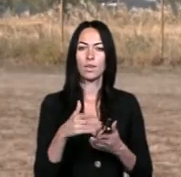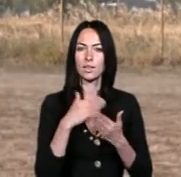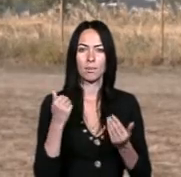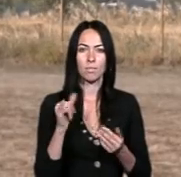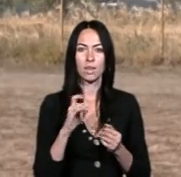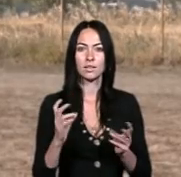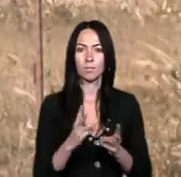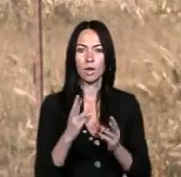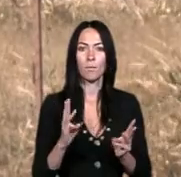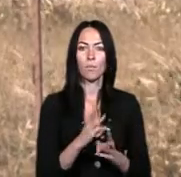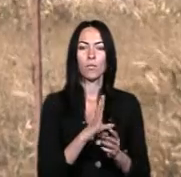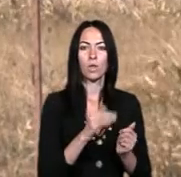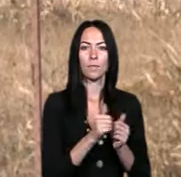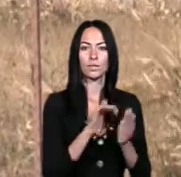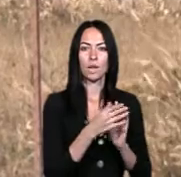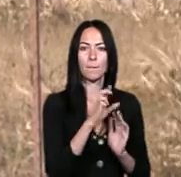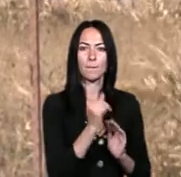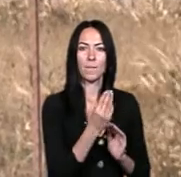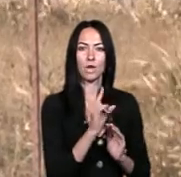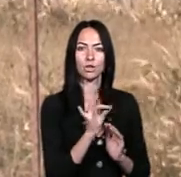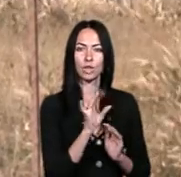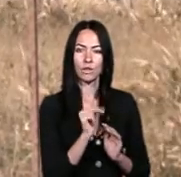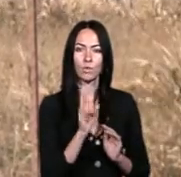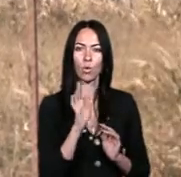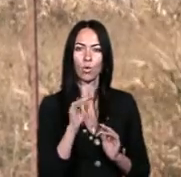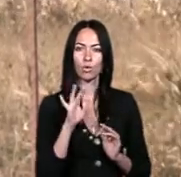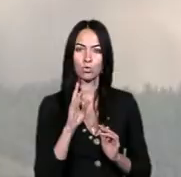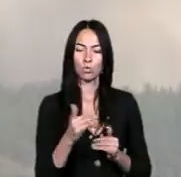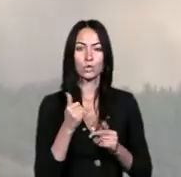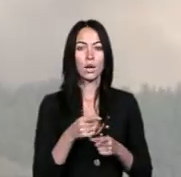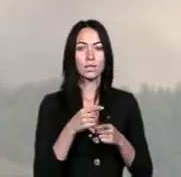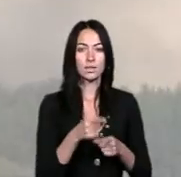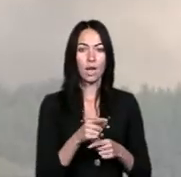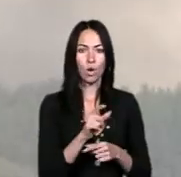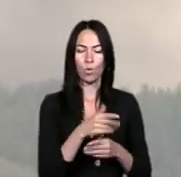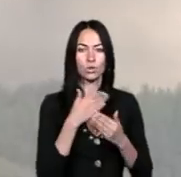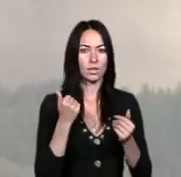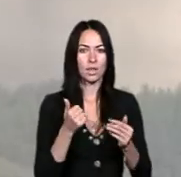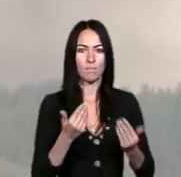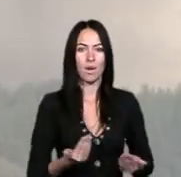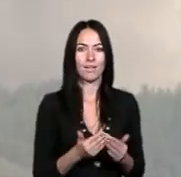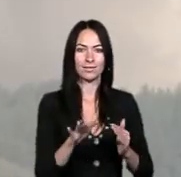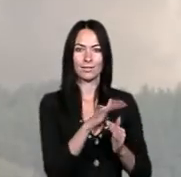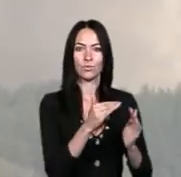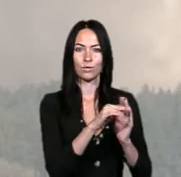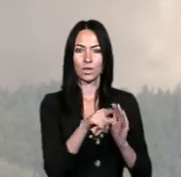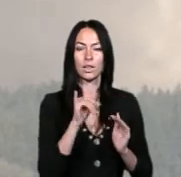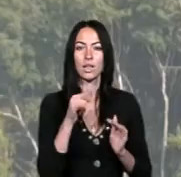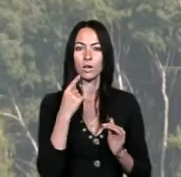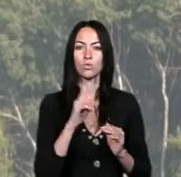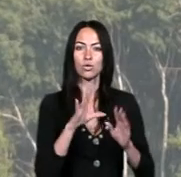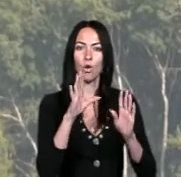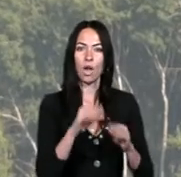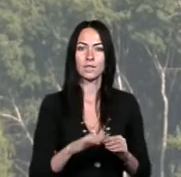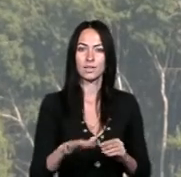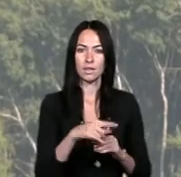між селищами Башкирівка та Кочеток. Зараз загрози населеним пунктам немає. Речник Міноборони Харківщини Віталій Саранцев каже, гасити тліючі